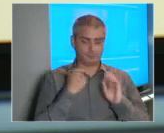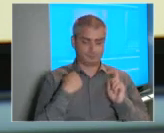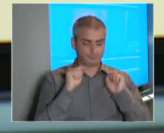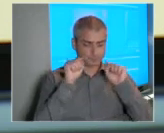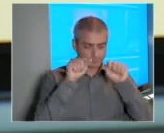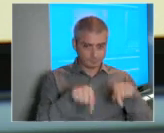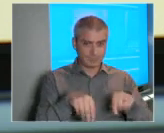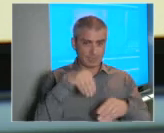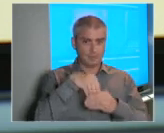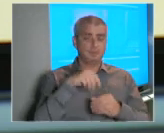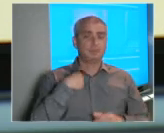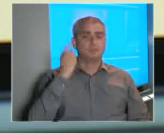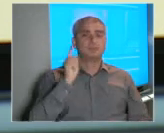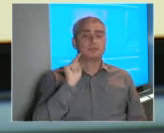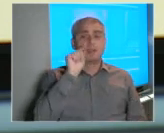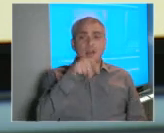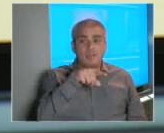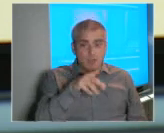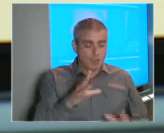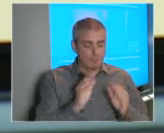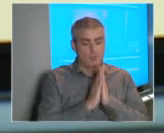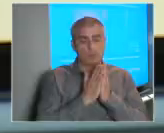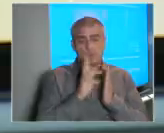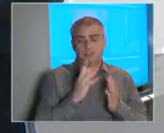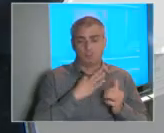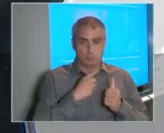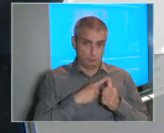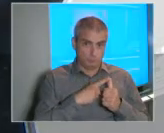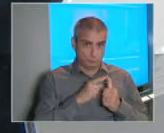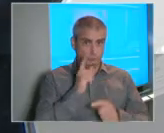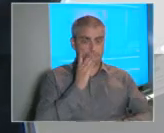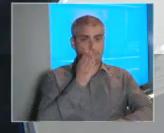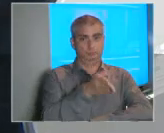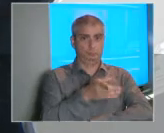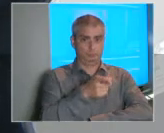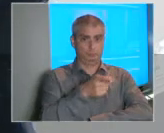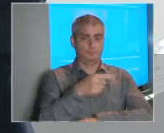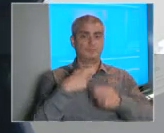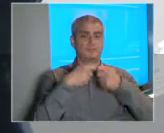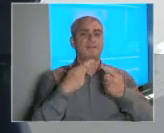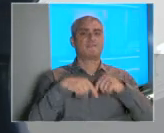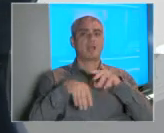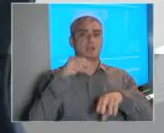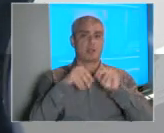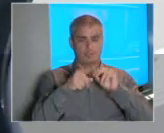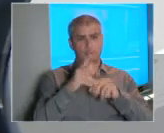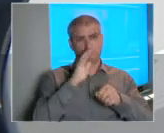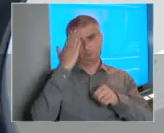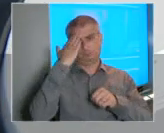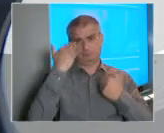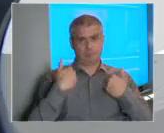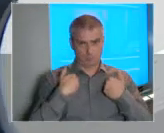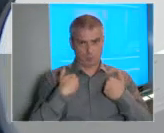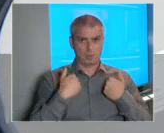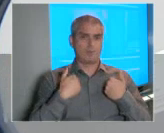מגיעים להצביע, אנחנו צריכים לבוא עם תעודת הזהות שלנו אל חברי ועדת הקלפי שמזהים אותנו,